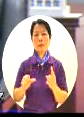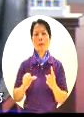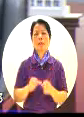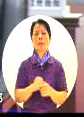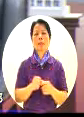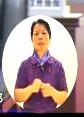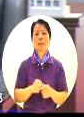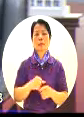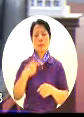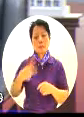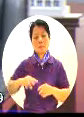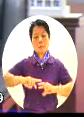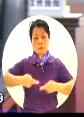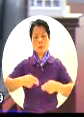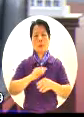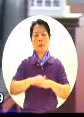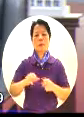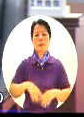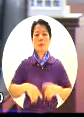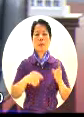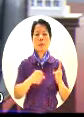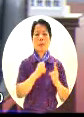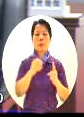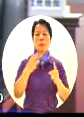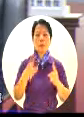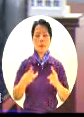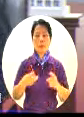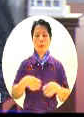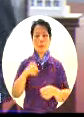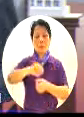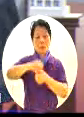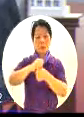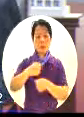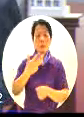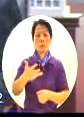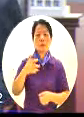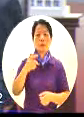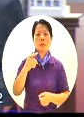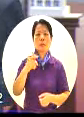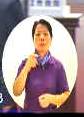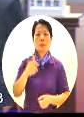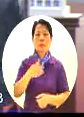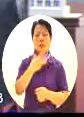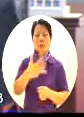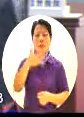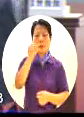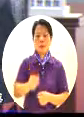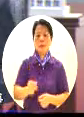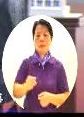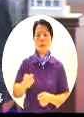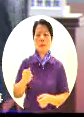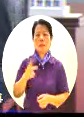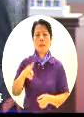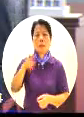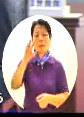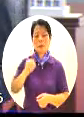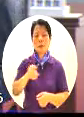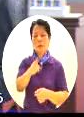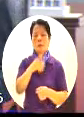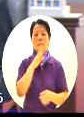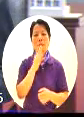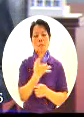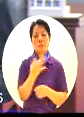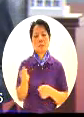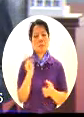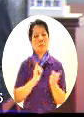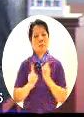以你讲103年可以增加8.2亿，我感觉这是一个数字游戏